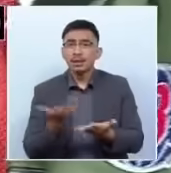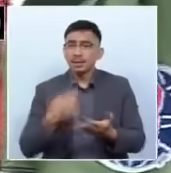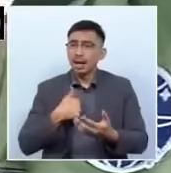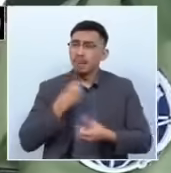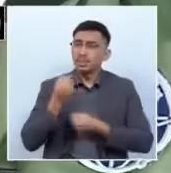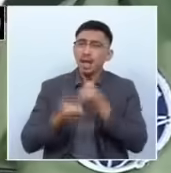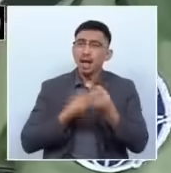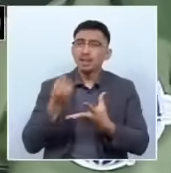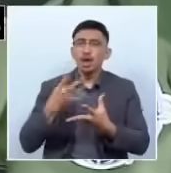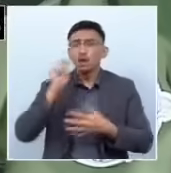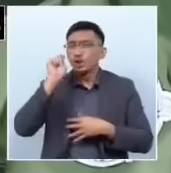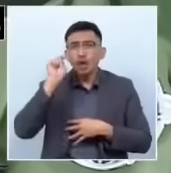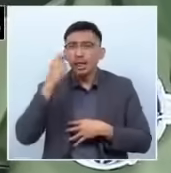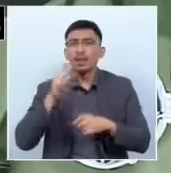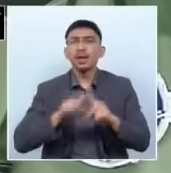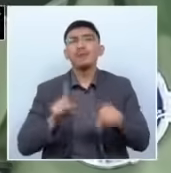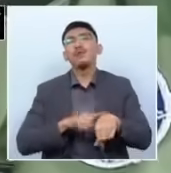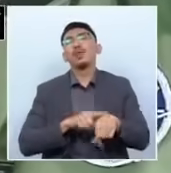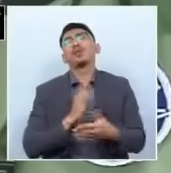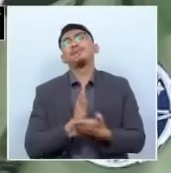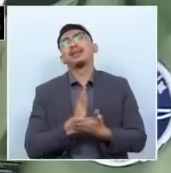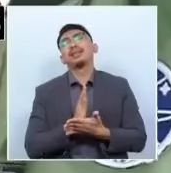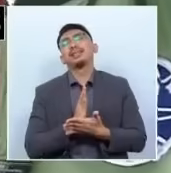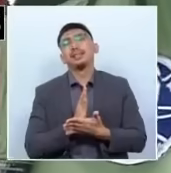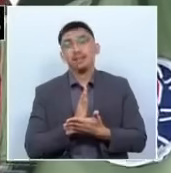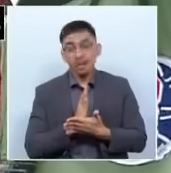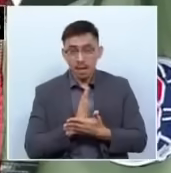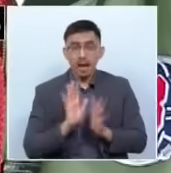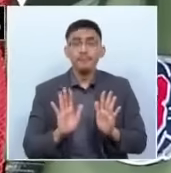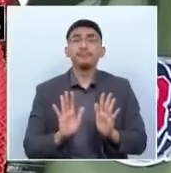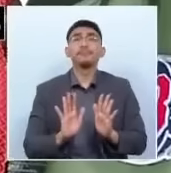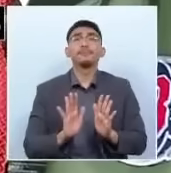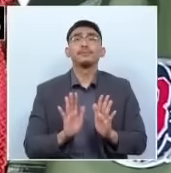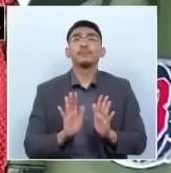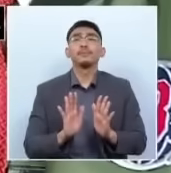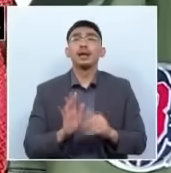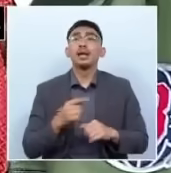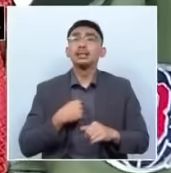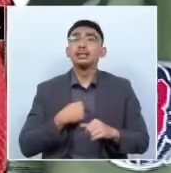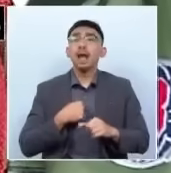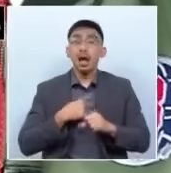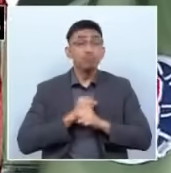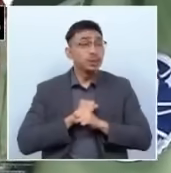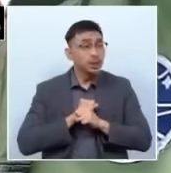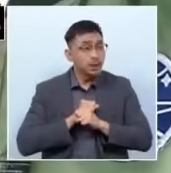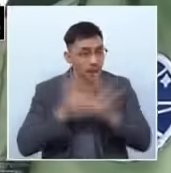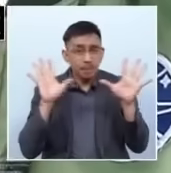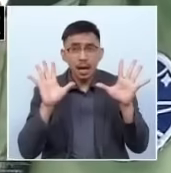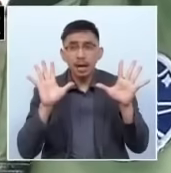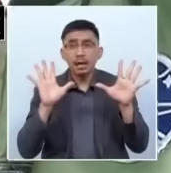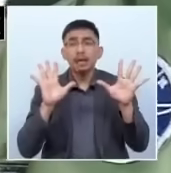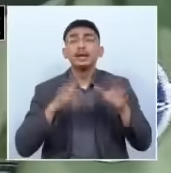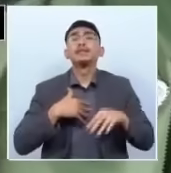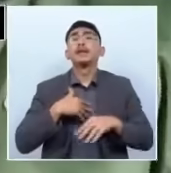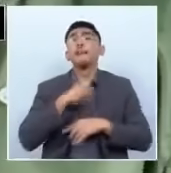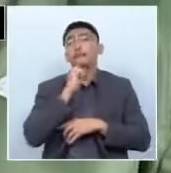rumit tapi waktu saya terbatas jadi saya Oh saya transparan saudara dan yang saya katakan kalau kita